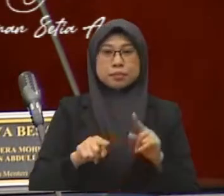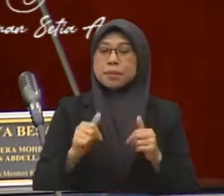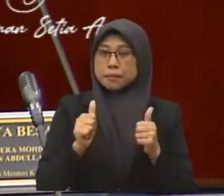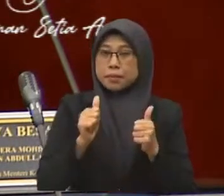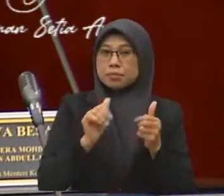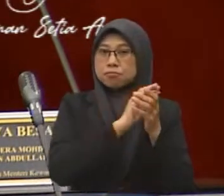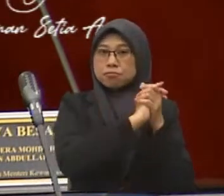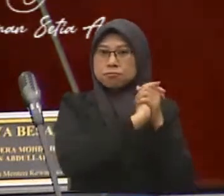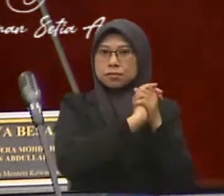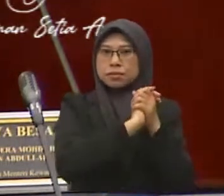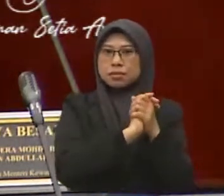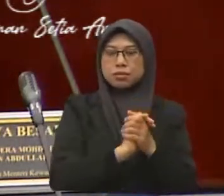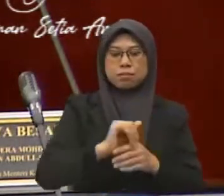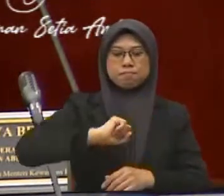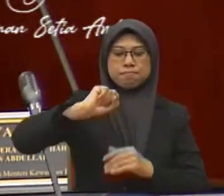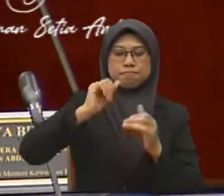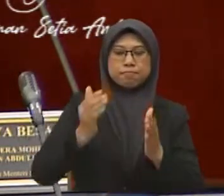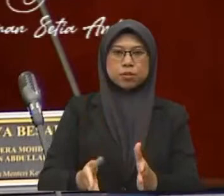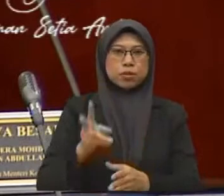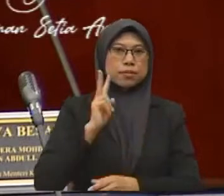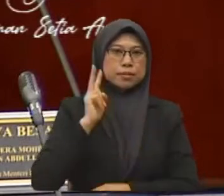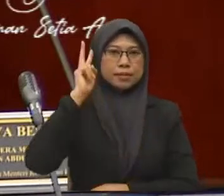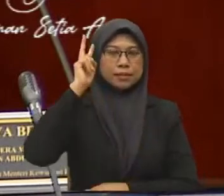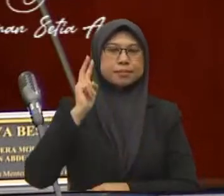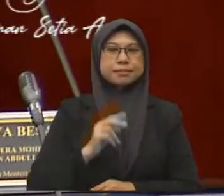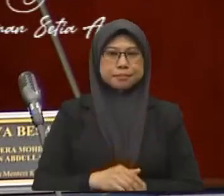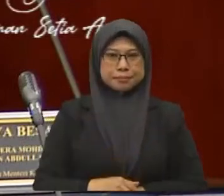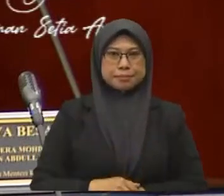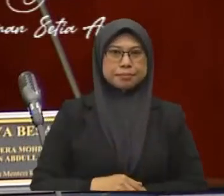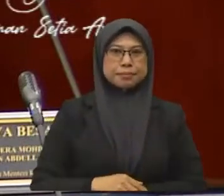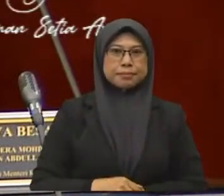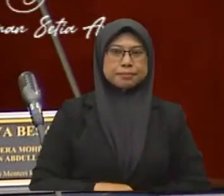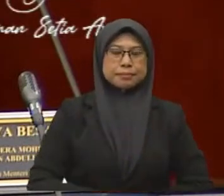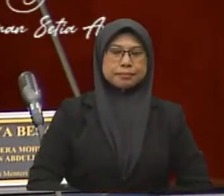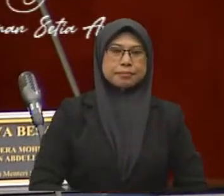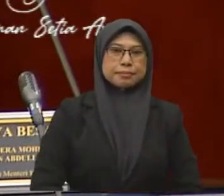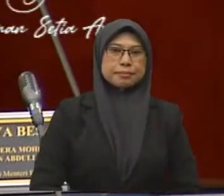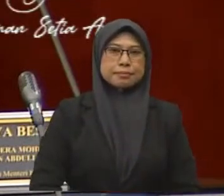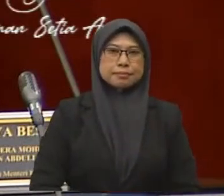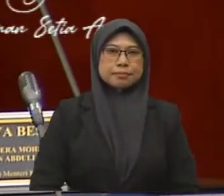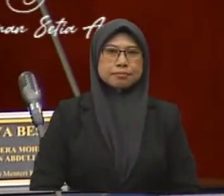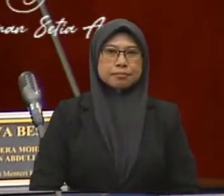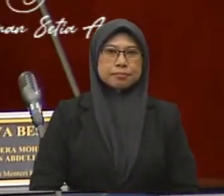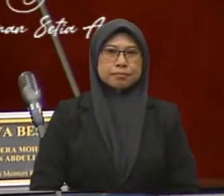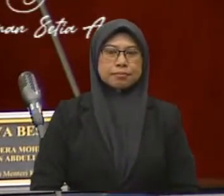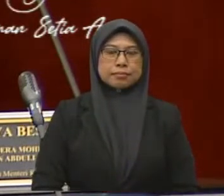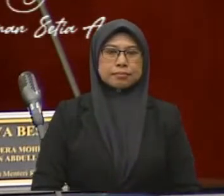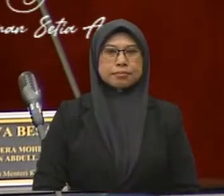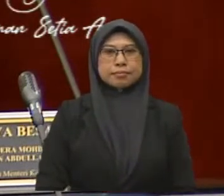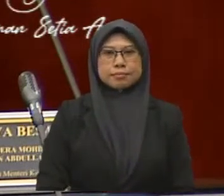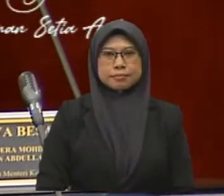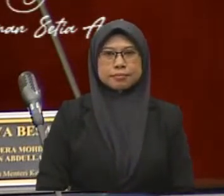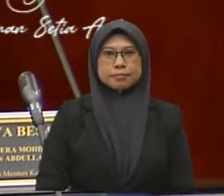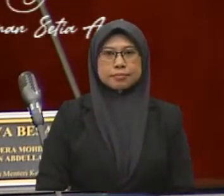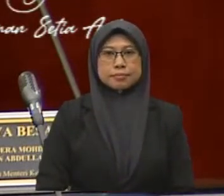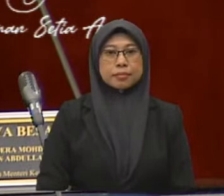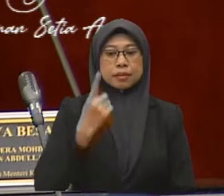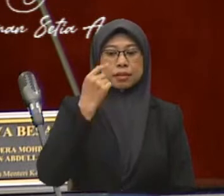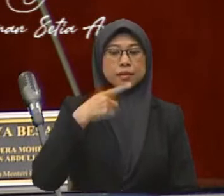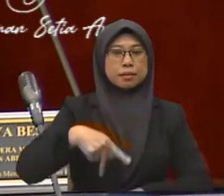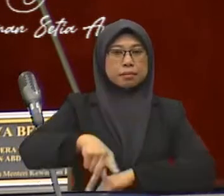saya tanya seorang pejuang veteran yang dalam parlimen ini. Mengenai soalan Padang